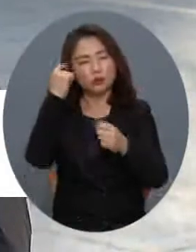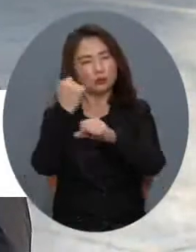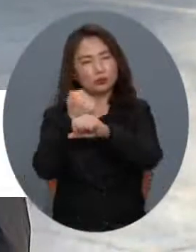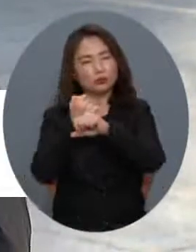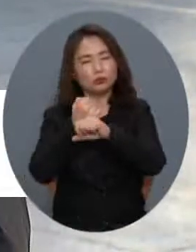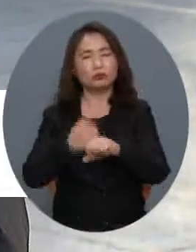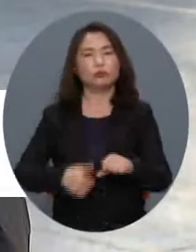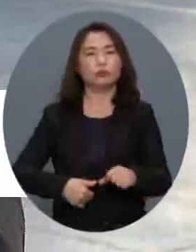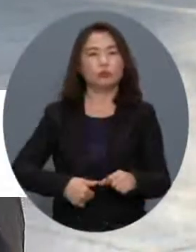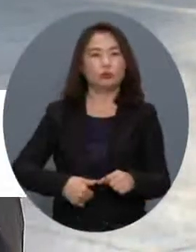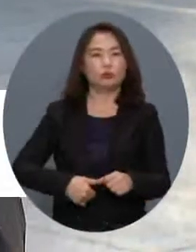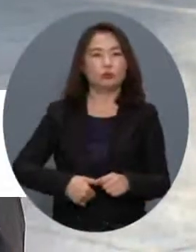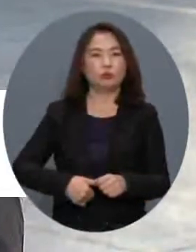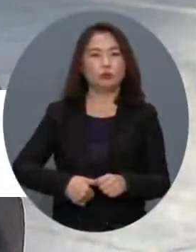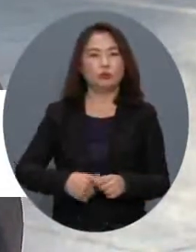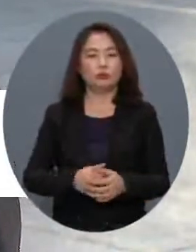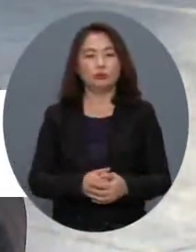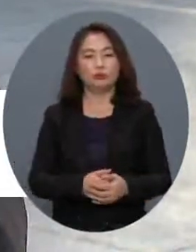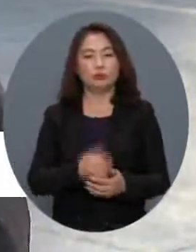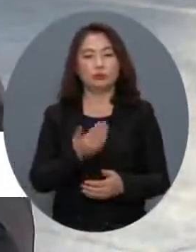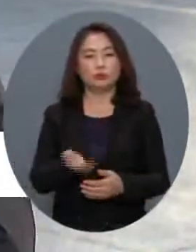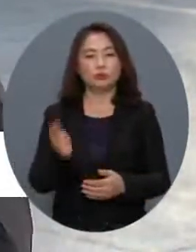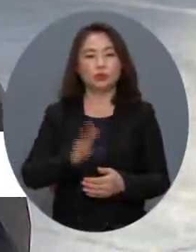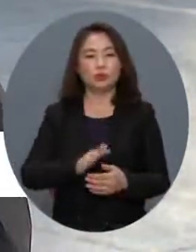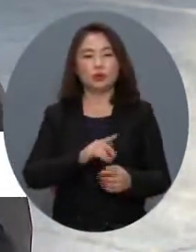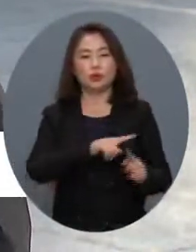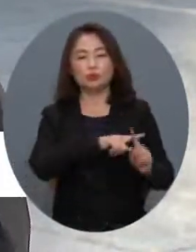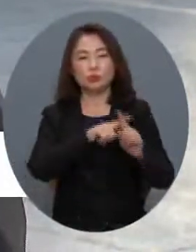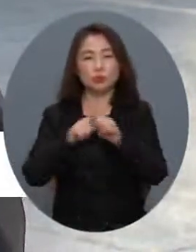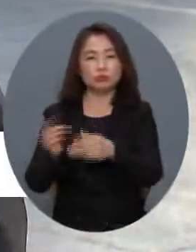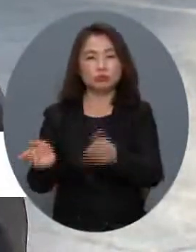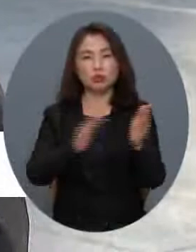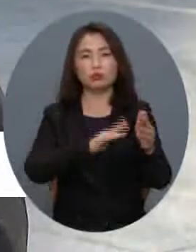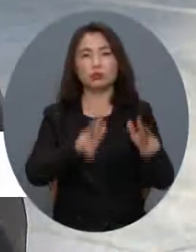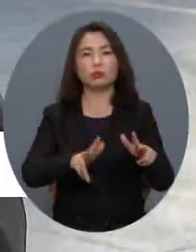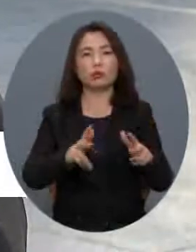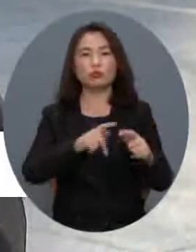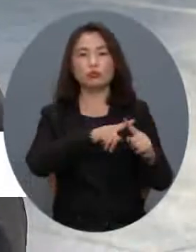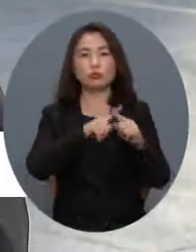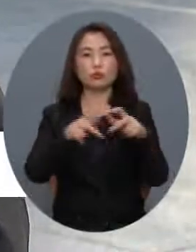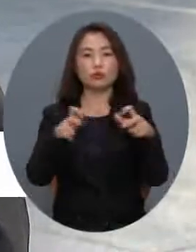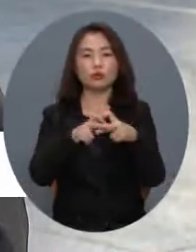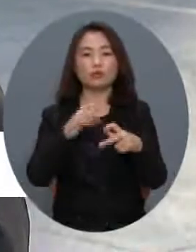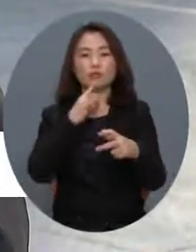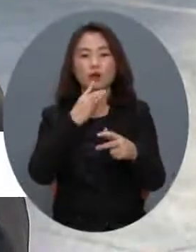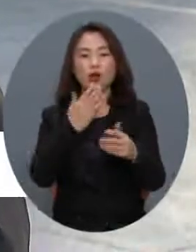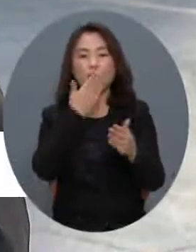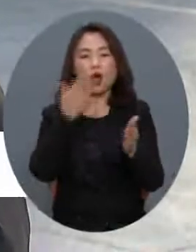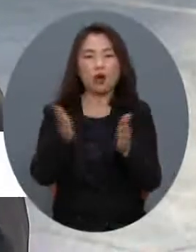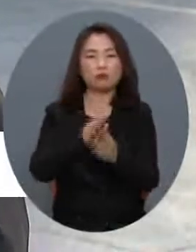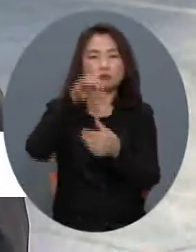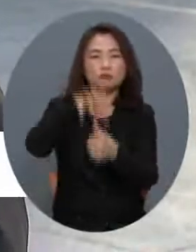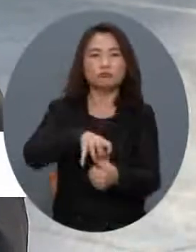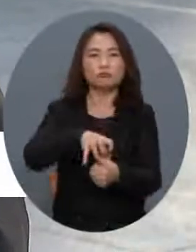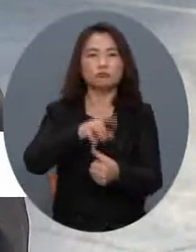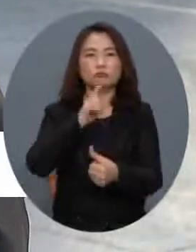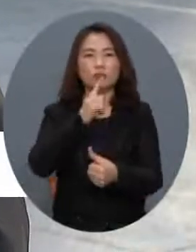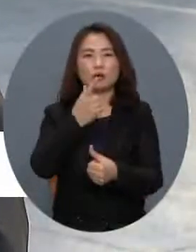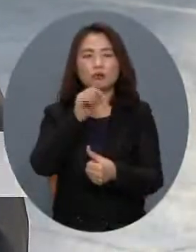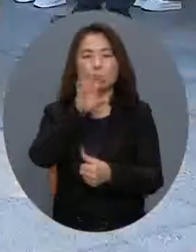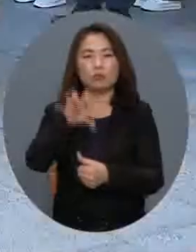해야 되겠는가를 생각을 했었어야지. 그걸 갖다 다 넘기고 또 이제 와가지고는 그분들만 코드 격리니 이런